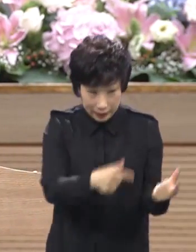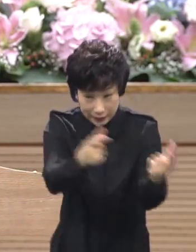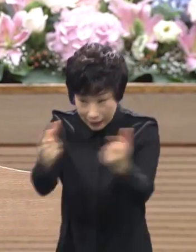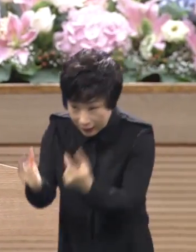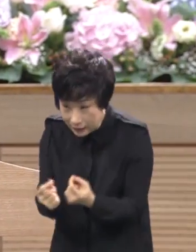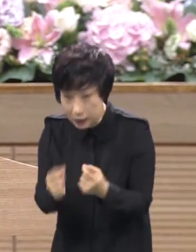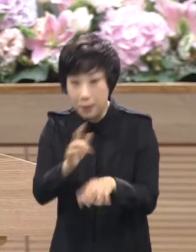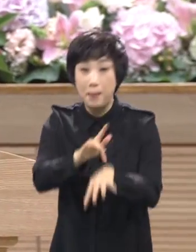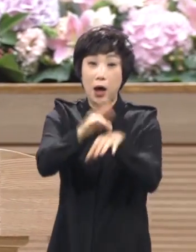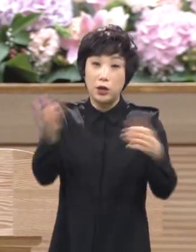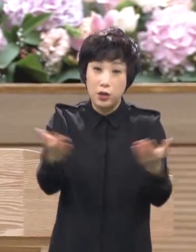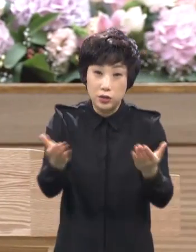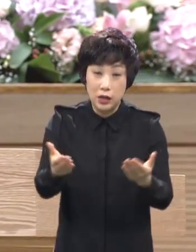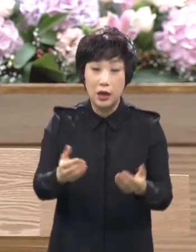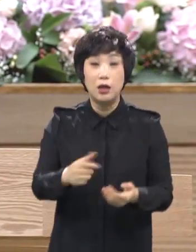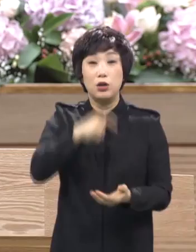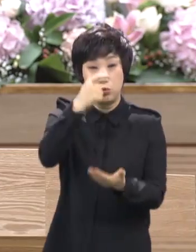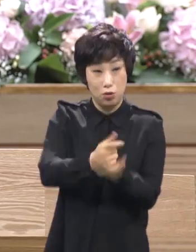마귀에게